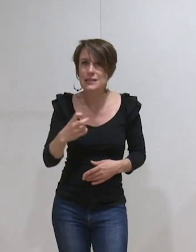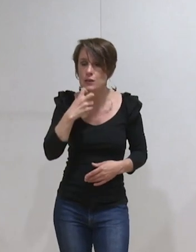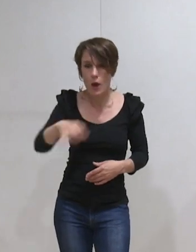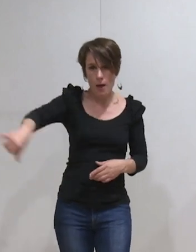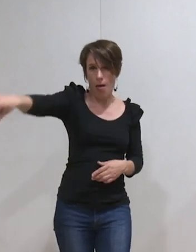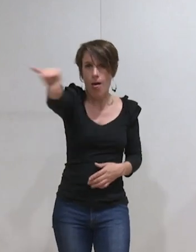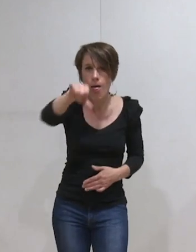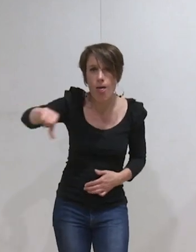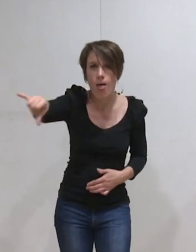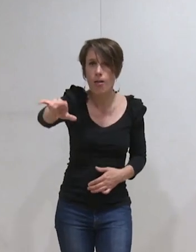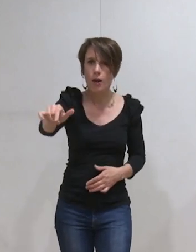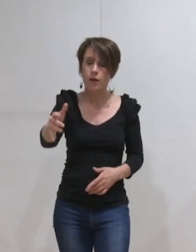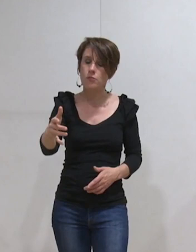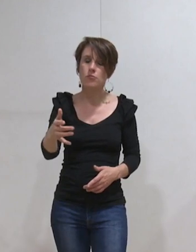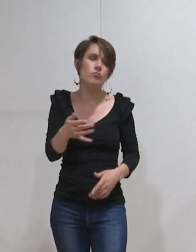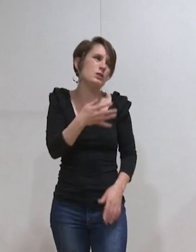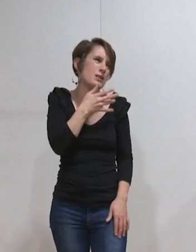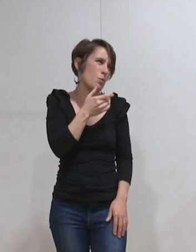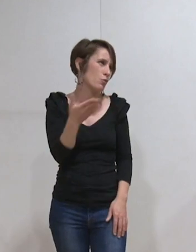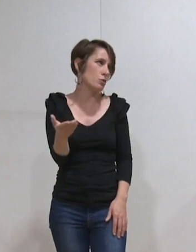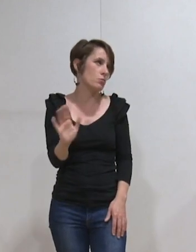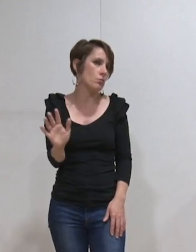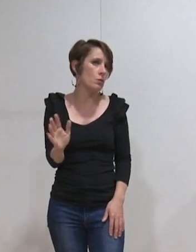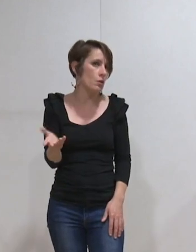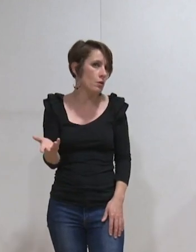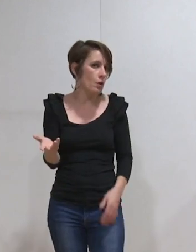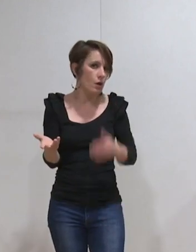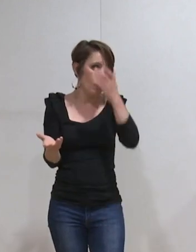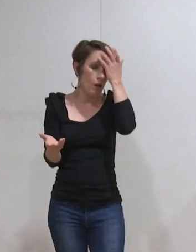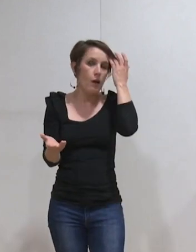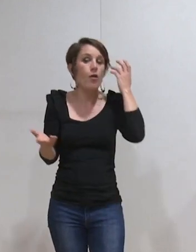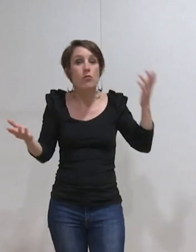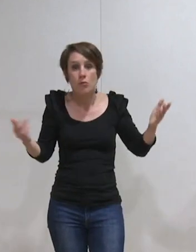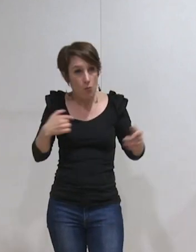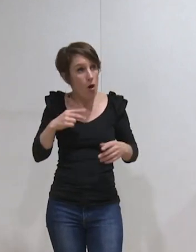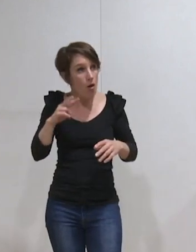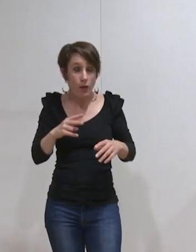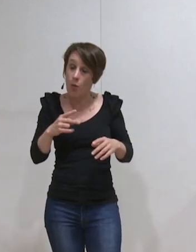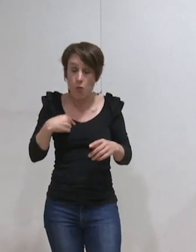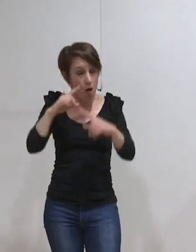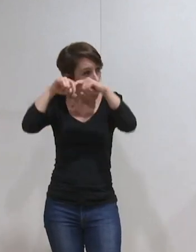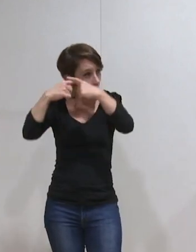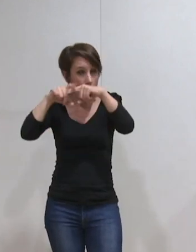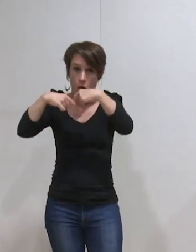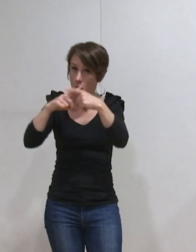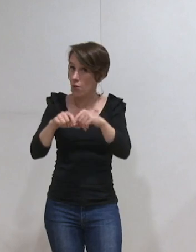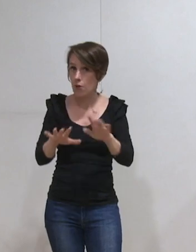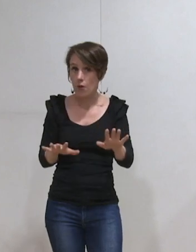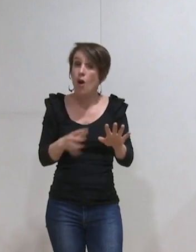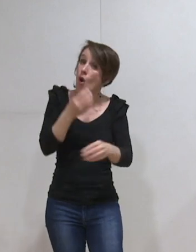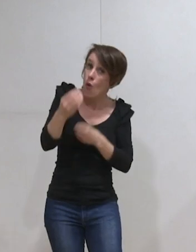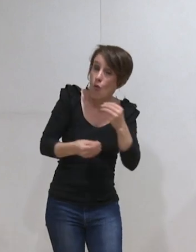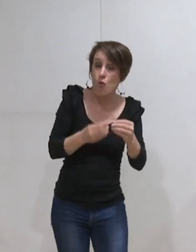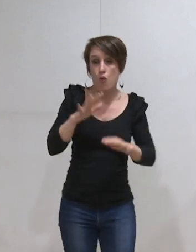croire alors soit peut-être non non moi je je suis plutôt bienveillant mais soit peut-être